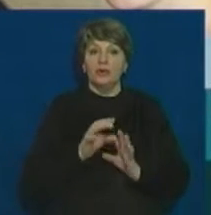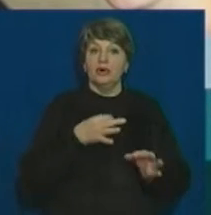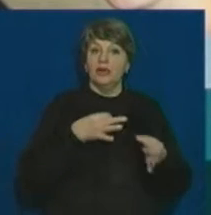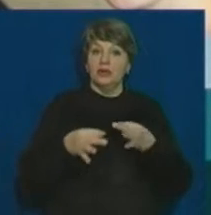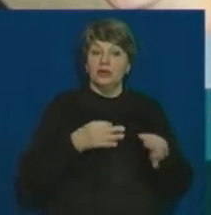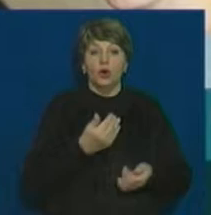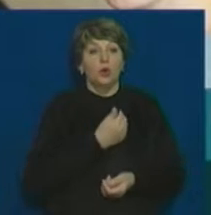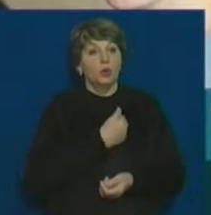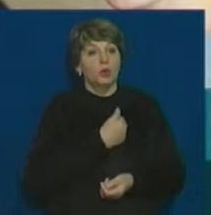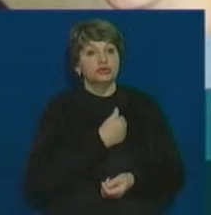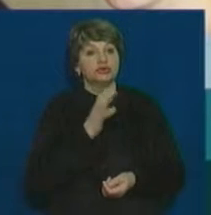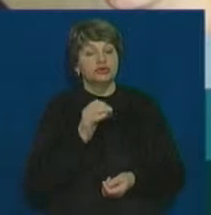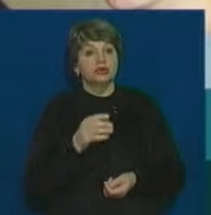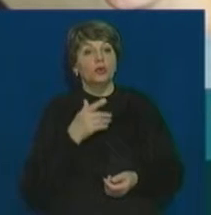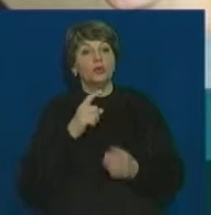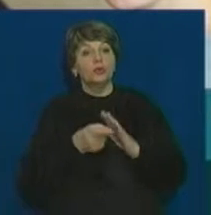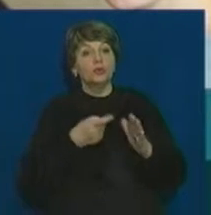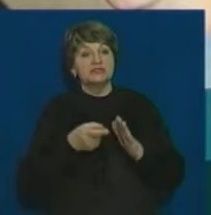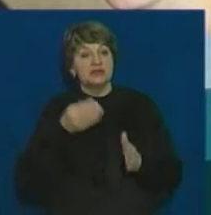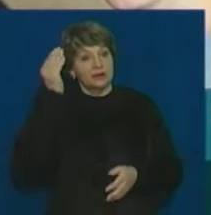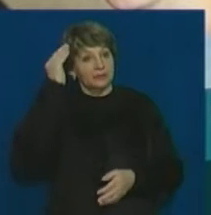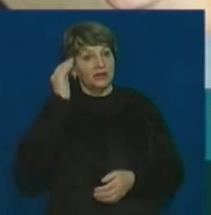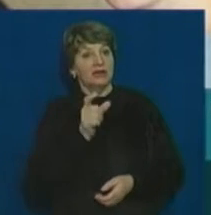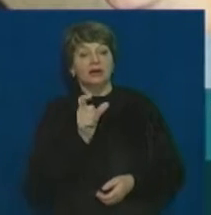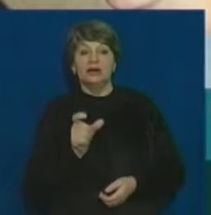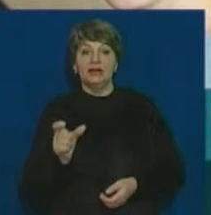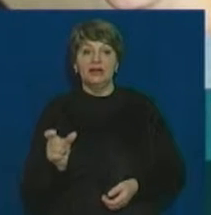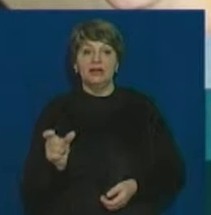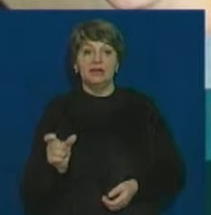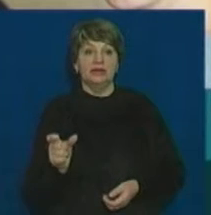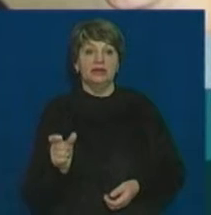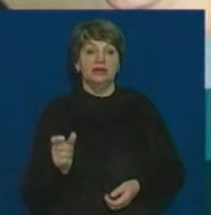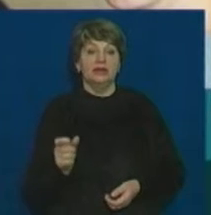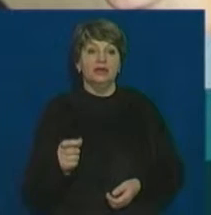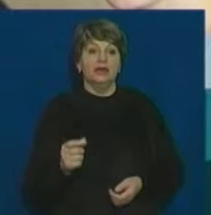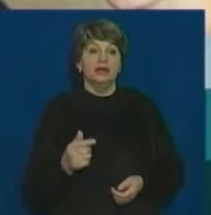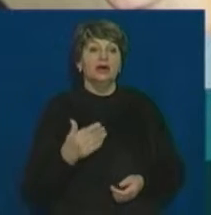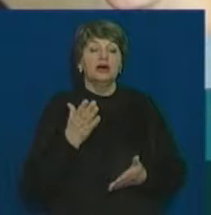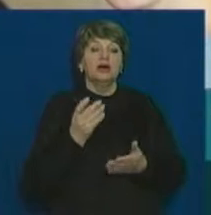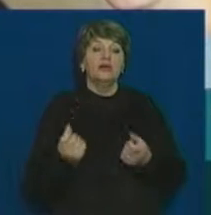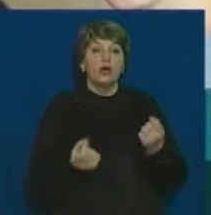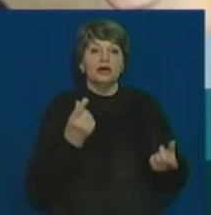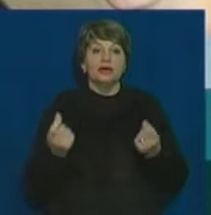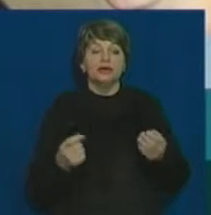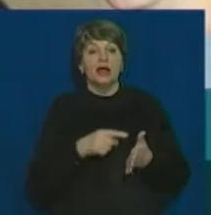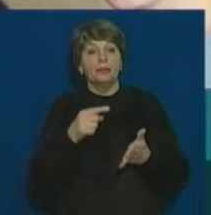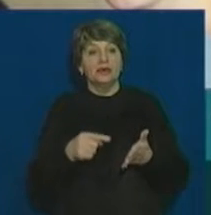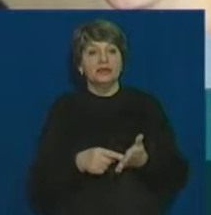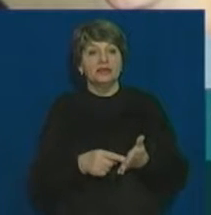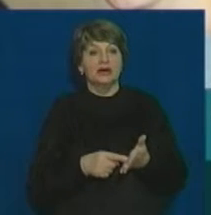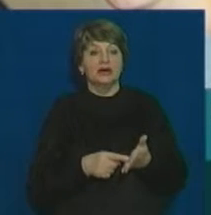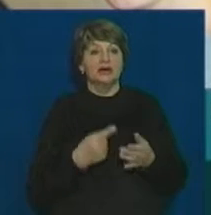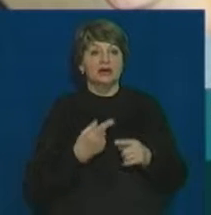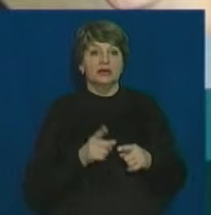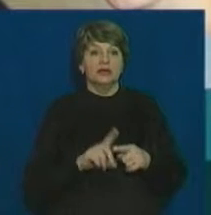хочуть проконсультуватися в громади відносно питання реорганізації бібліотек, відносно питання того самого нашумівшого